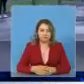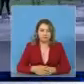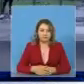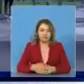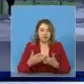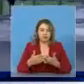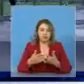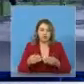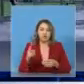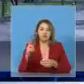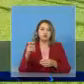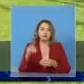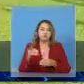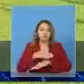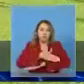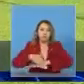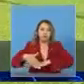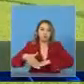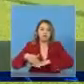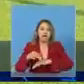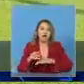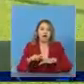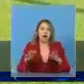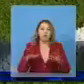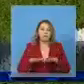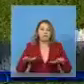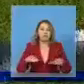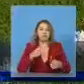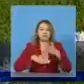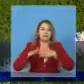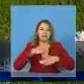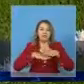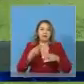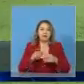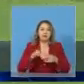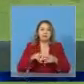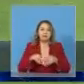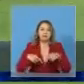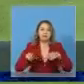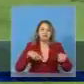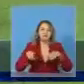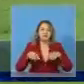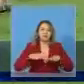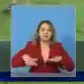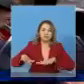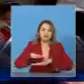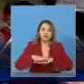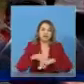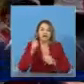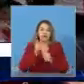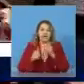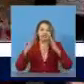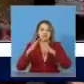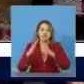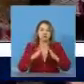Бұл 101-ші атқыштар бригадасы атындағы көше. Аула балалары мәз-мейрам. Себебі енді олардың өз футбол алаңы бар. Жалпы әр дворда осындай жағдай болу